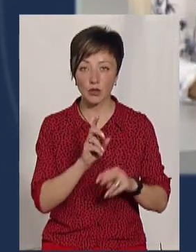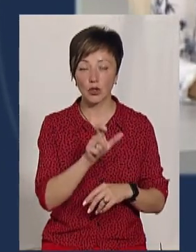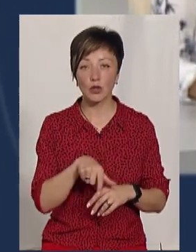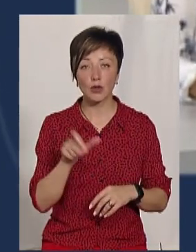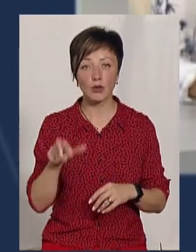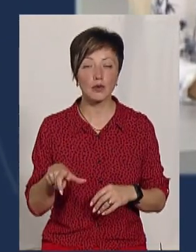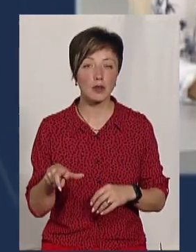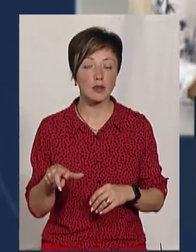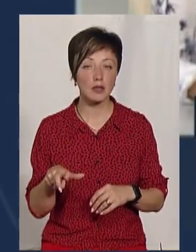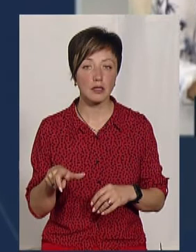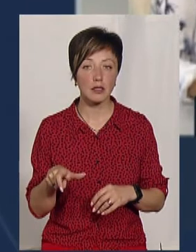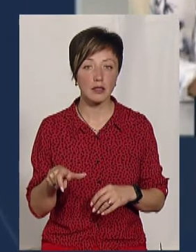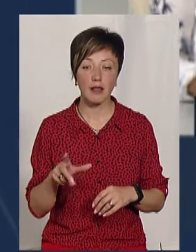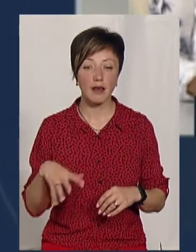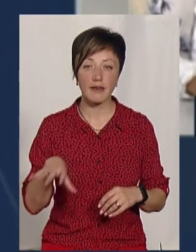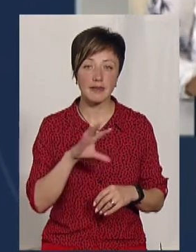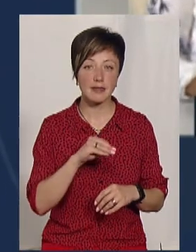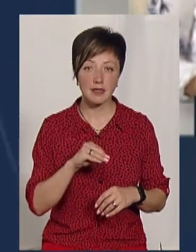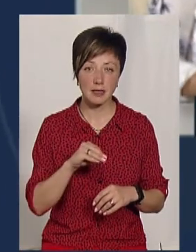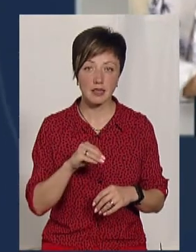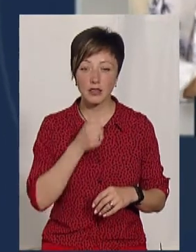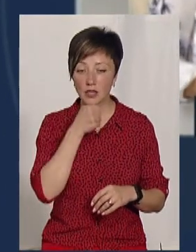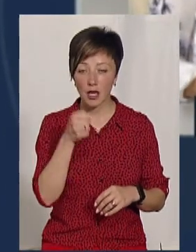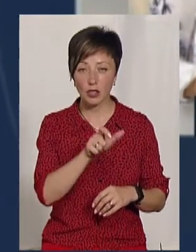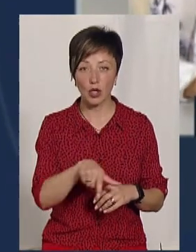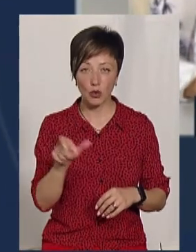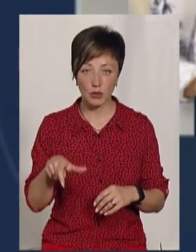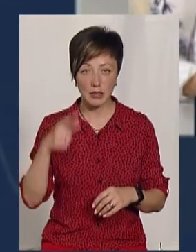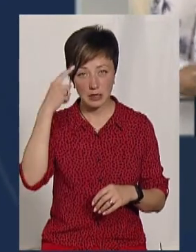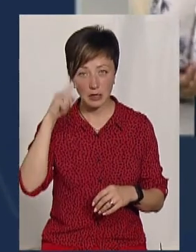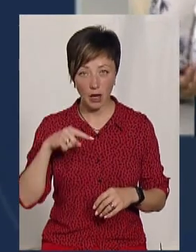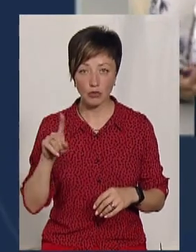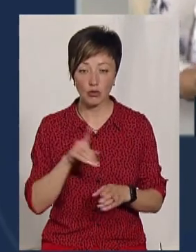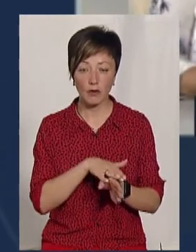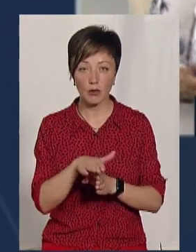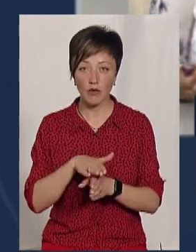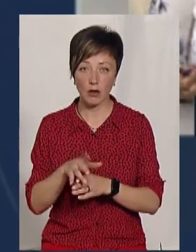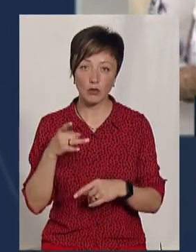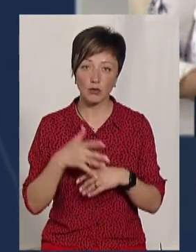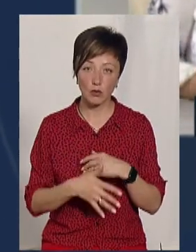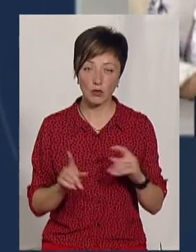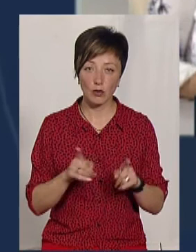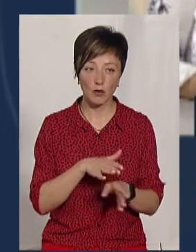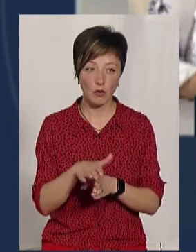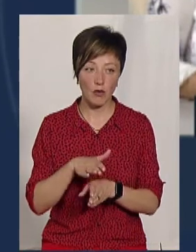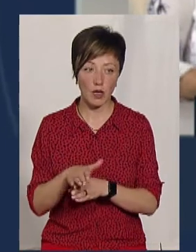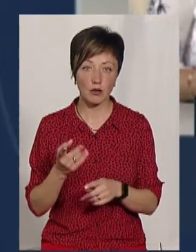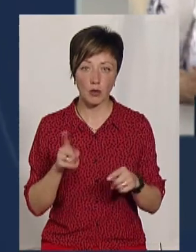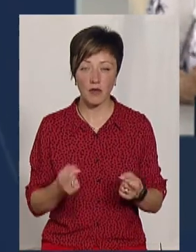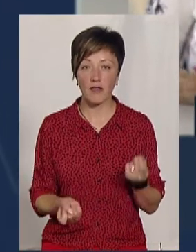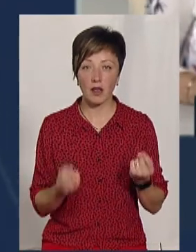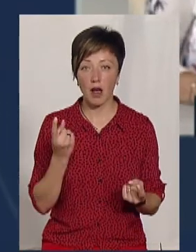те, нарікала на те, що не усі старші люди знають, що відбувається, розуміють, що відбувається, і